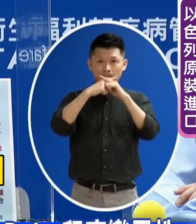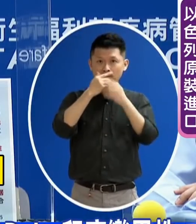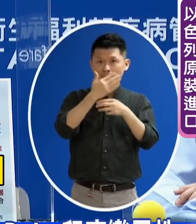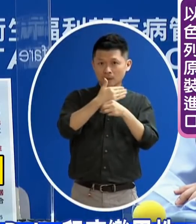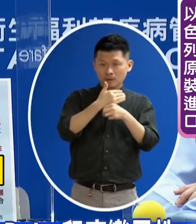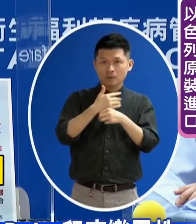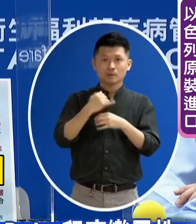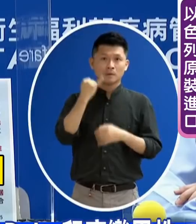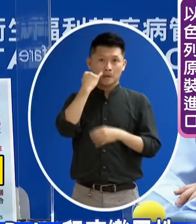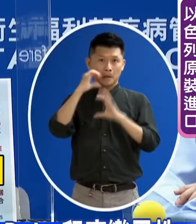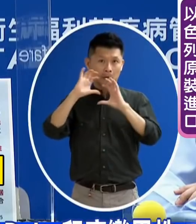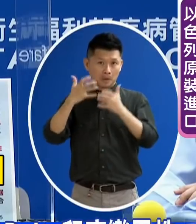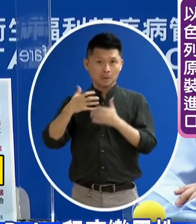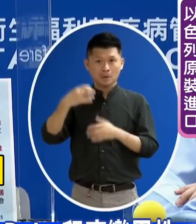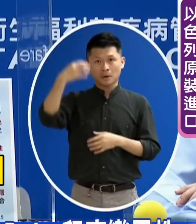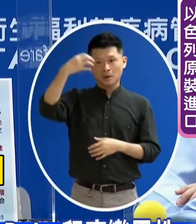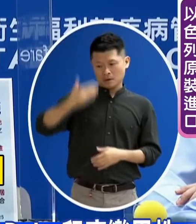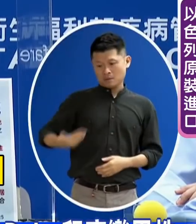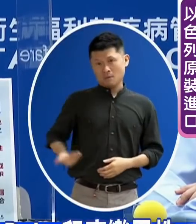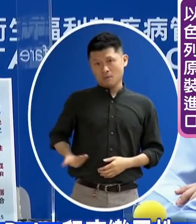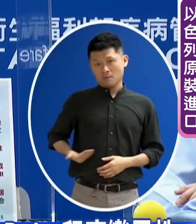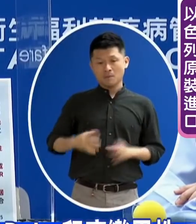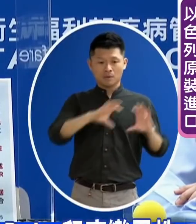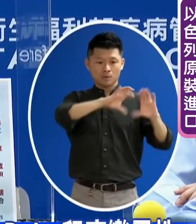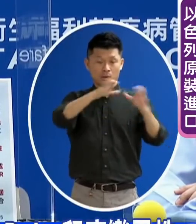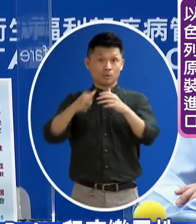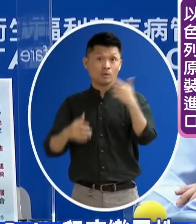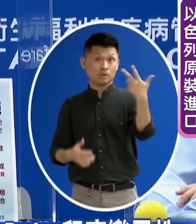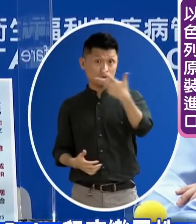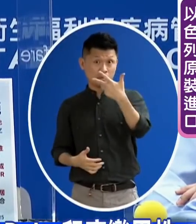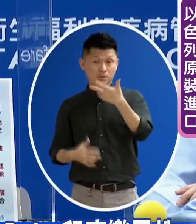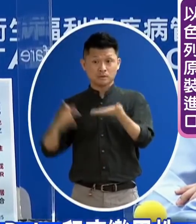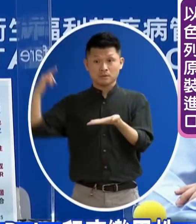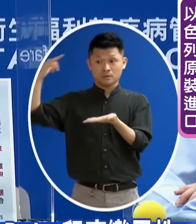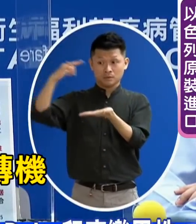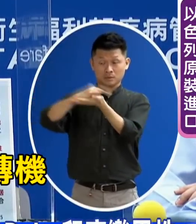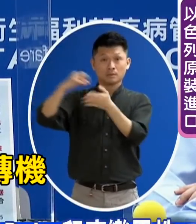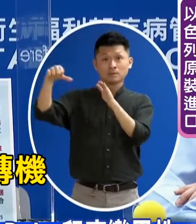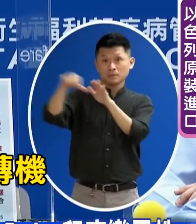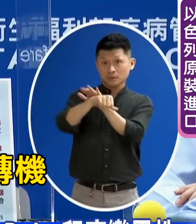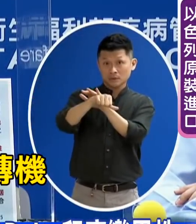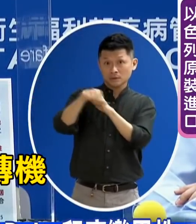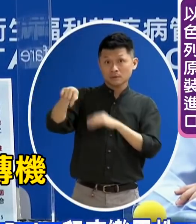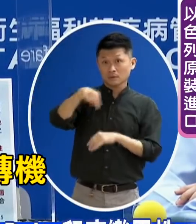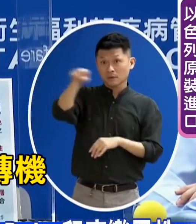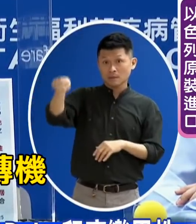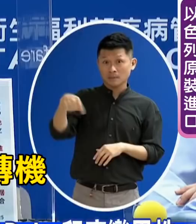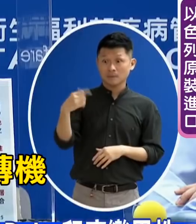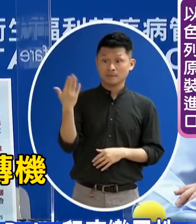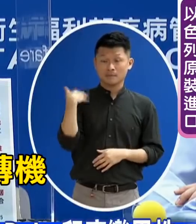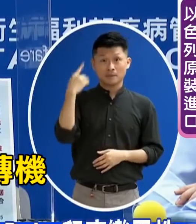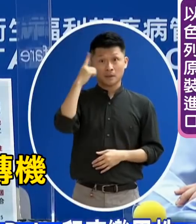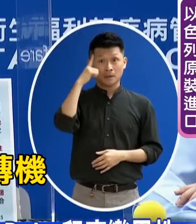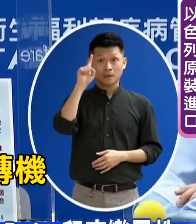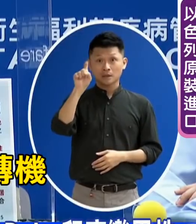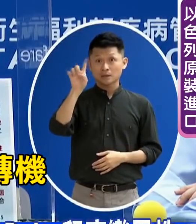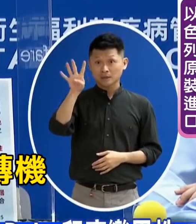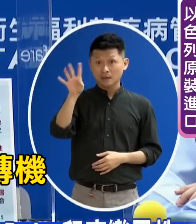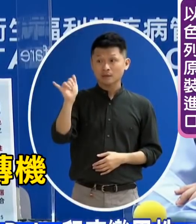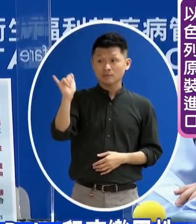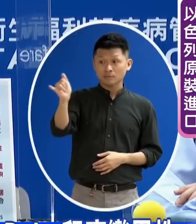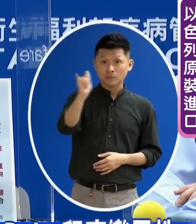印尼及孟加拉等7国，那入境的旅客，换句话说，他过去有14天的旅游史和转